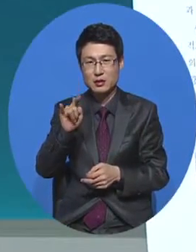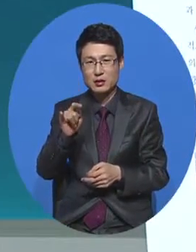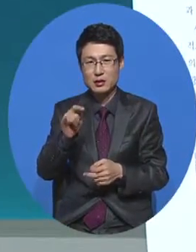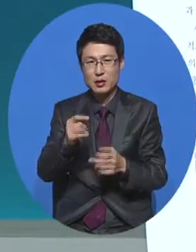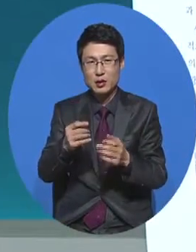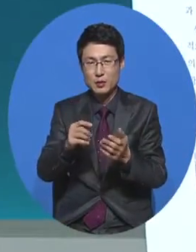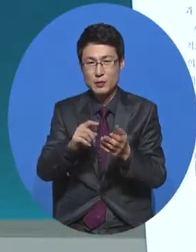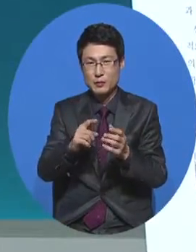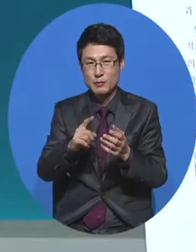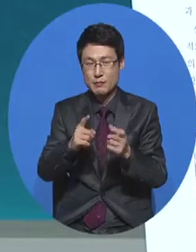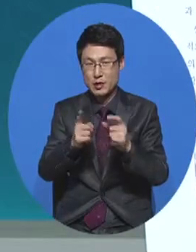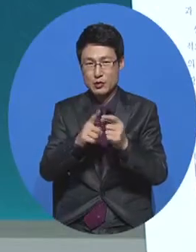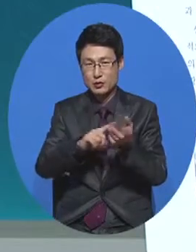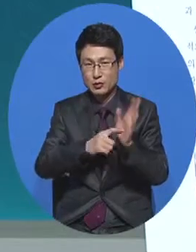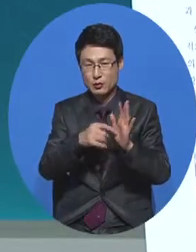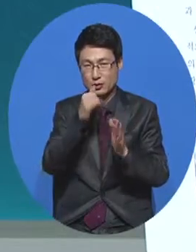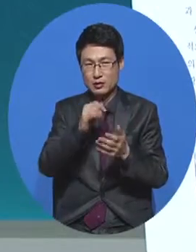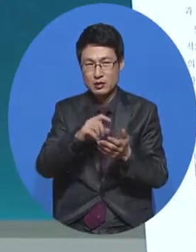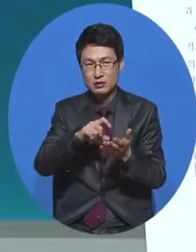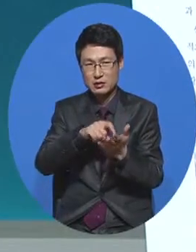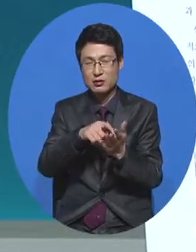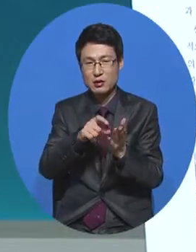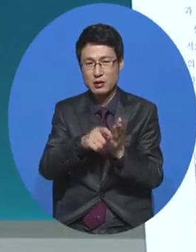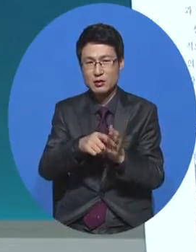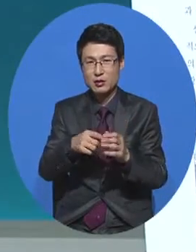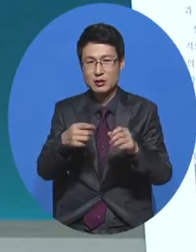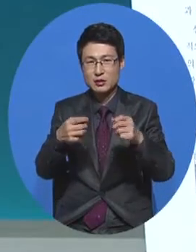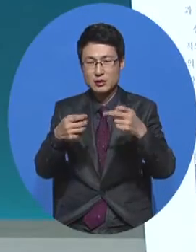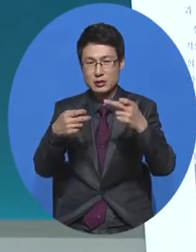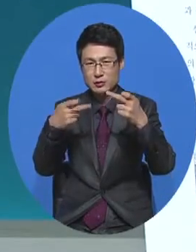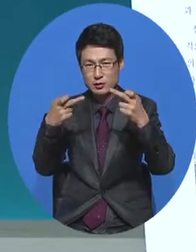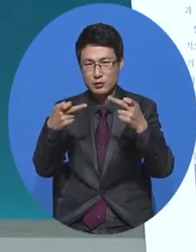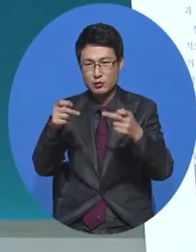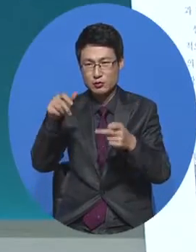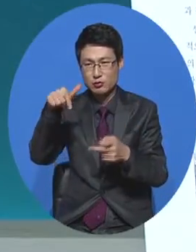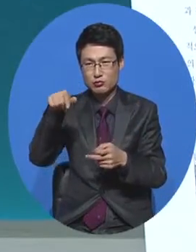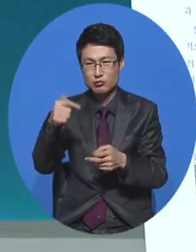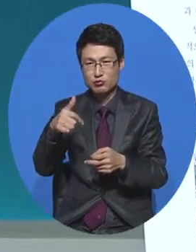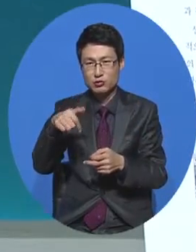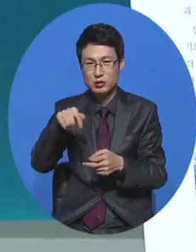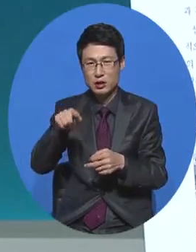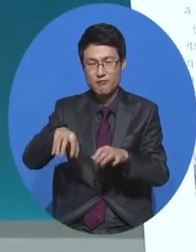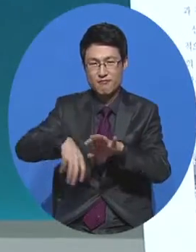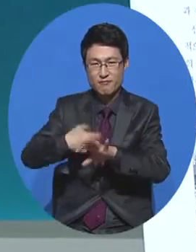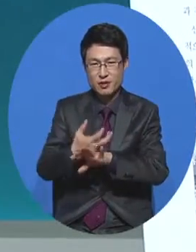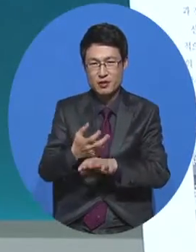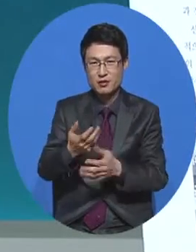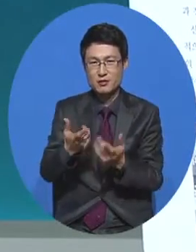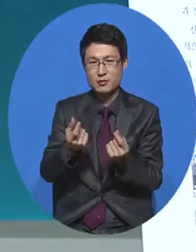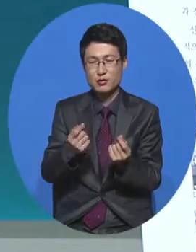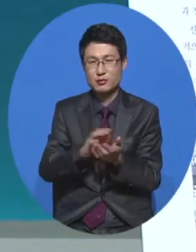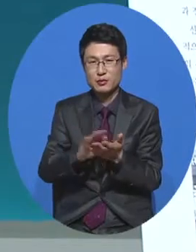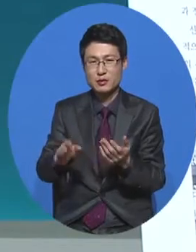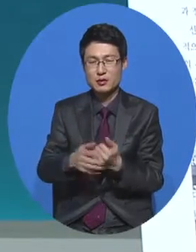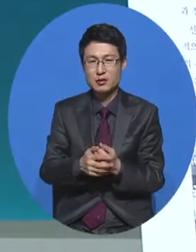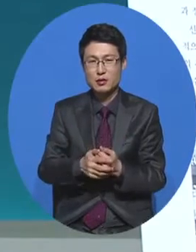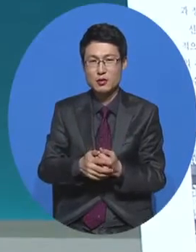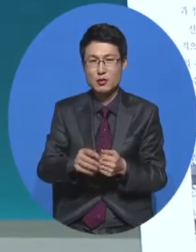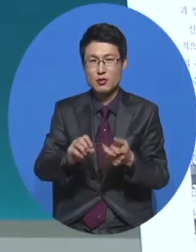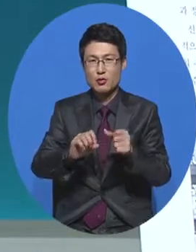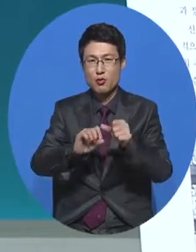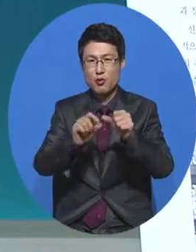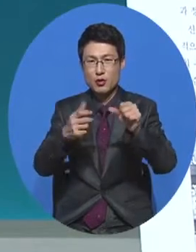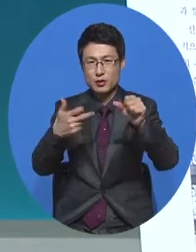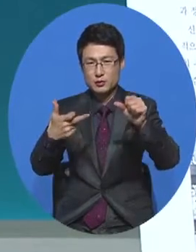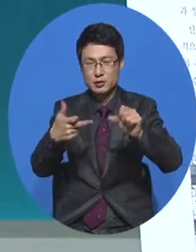이런 하게 되는데 적정한 단어는 12.12 군사 반란 입니다 니 그리고 57일 나